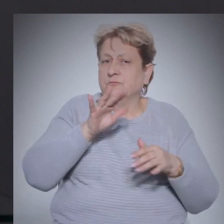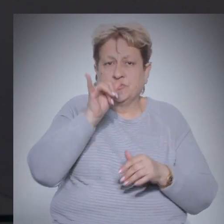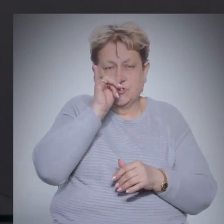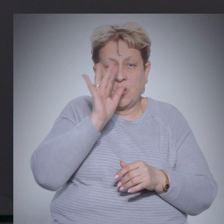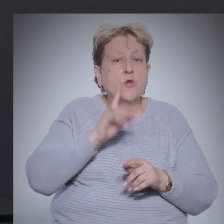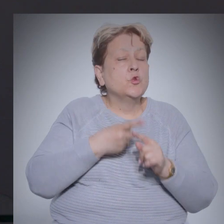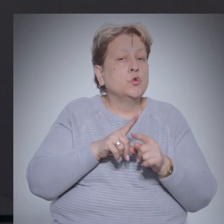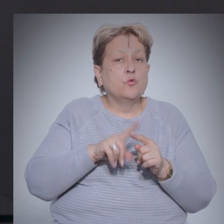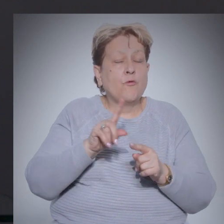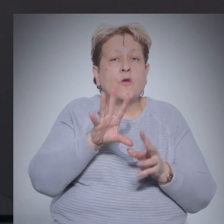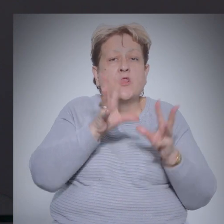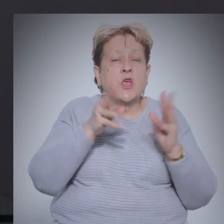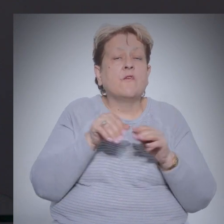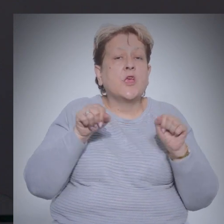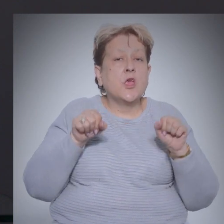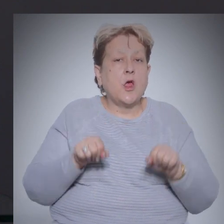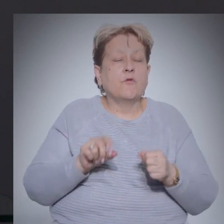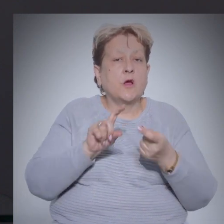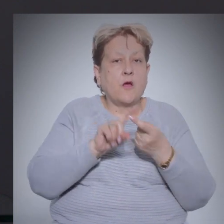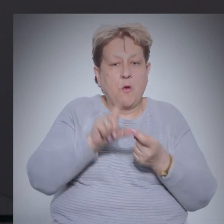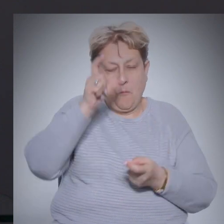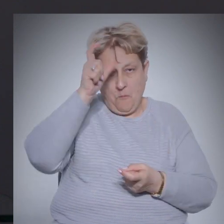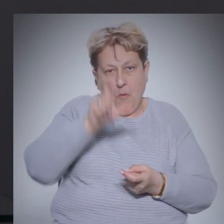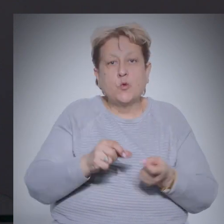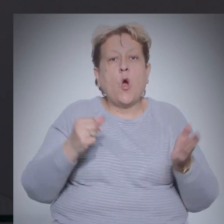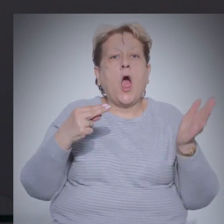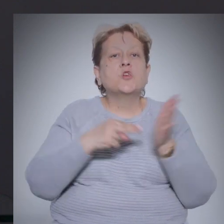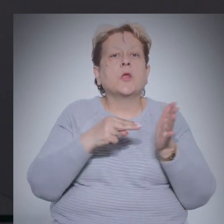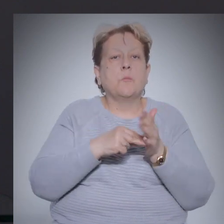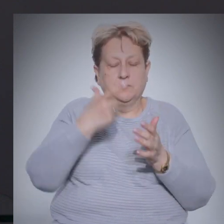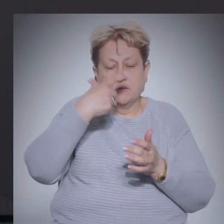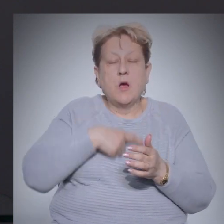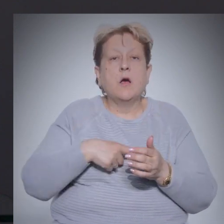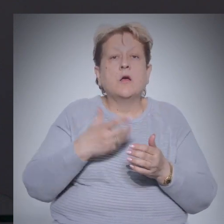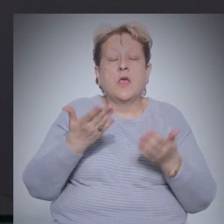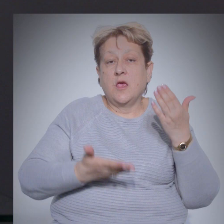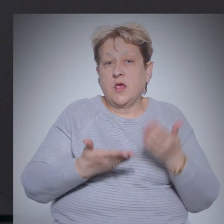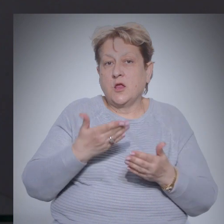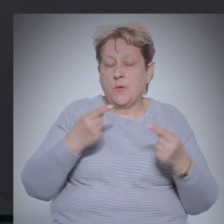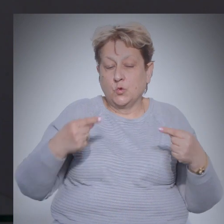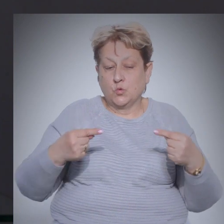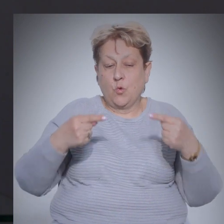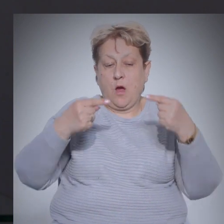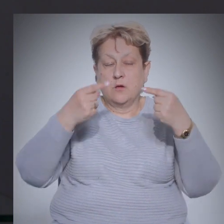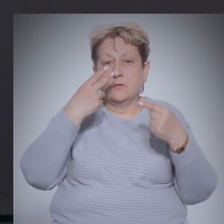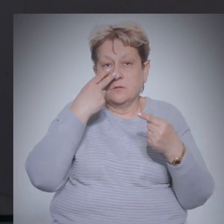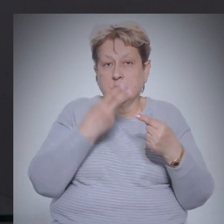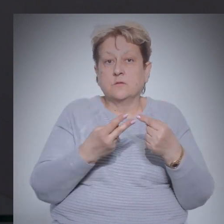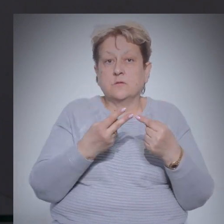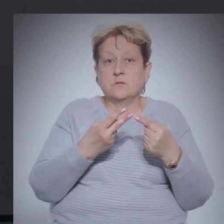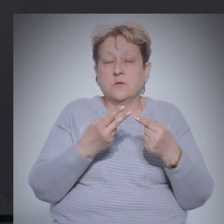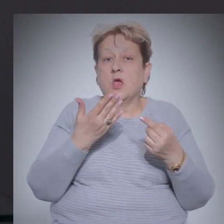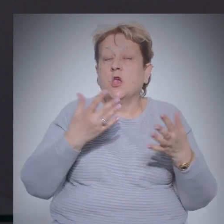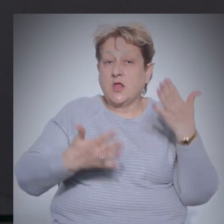է այլ կերպ։ Ինչու, որովհետև այս բոլոր իրավունքները կաված են մարդու արժանապատվության հետ։ Եթե մենք զուգահեր